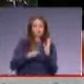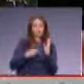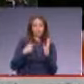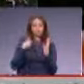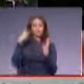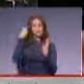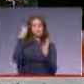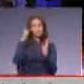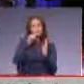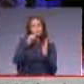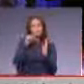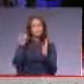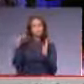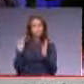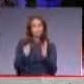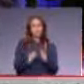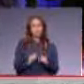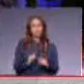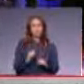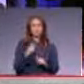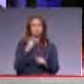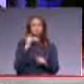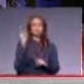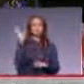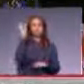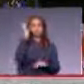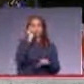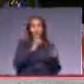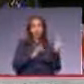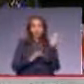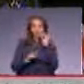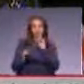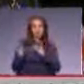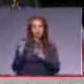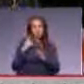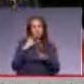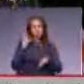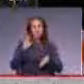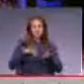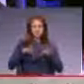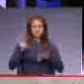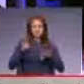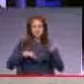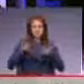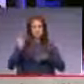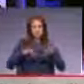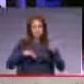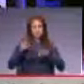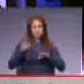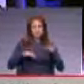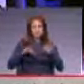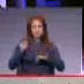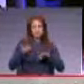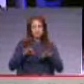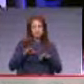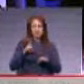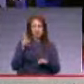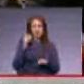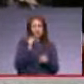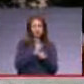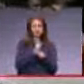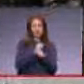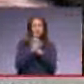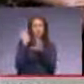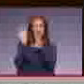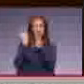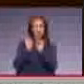لا. هل الشخصيه اللي اتكلمت عنها في الفيلم عملت لك مشكله؟ لا لا لا لا لا لا، هم قالوا ان وزير مهم ساعتها كان موجود ومعروف.